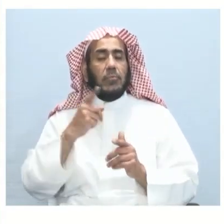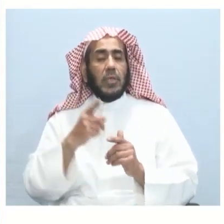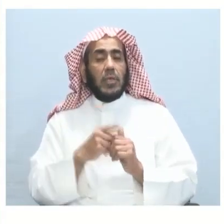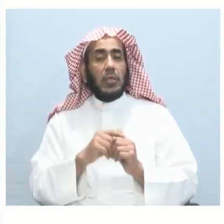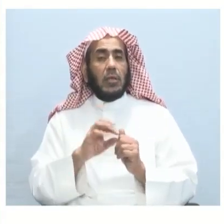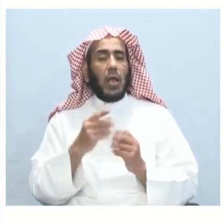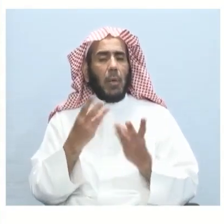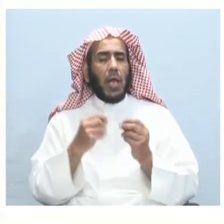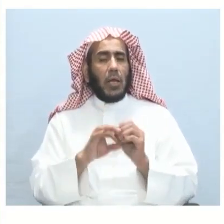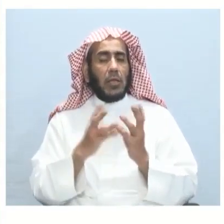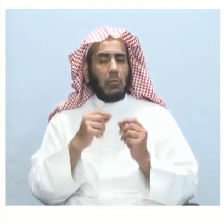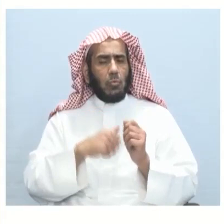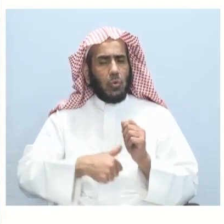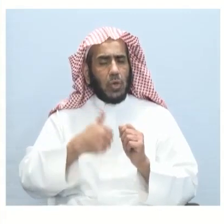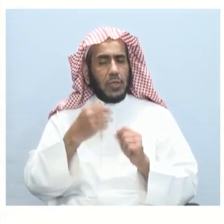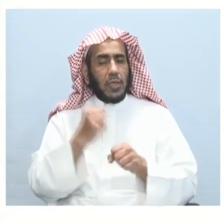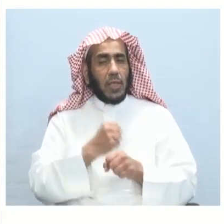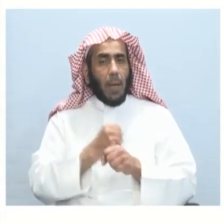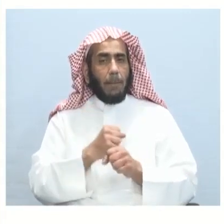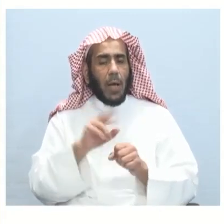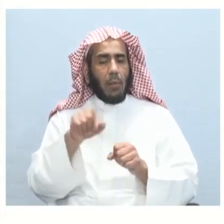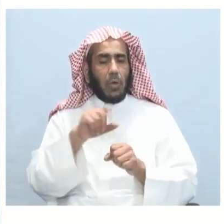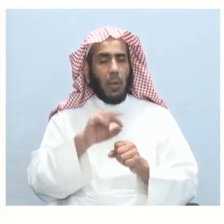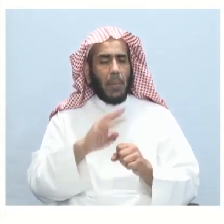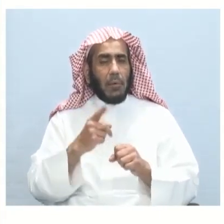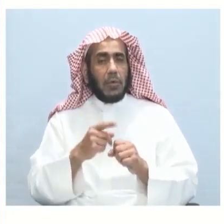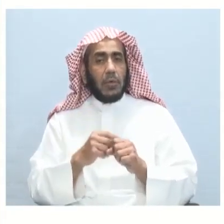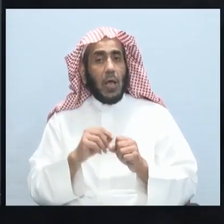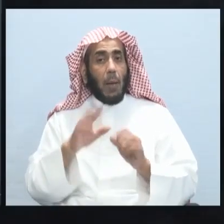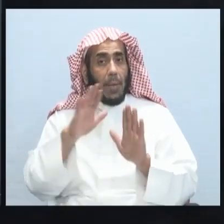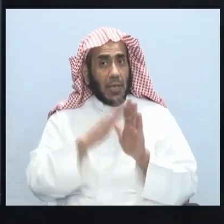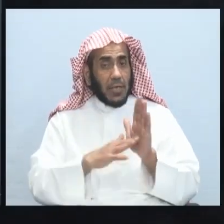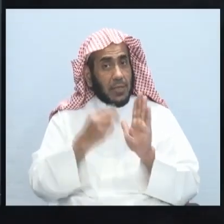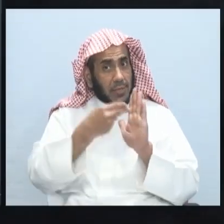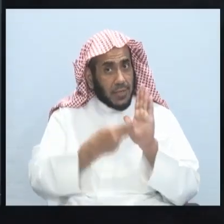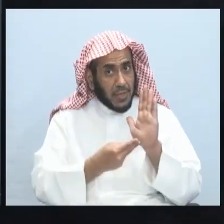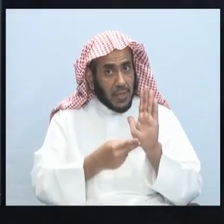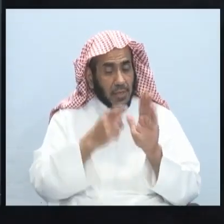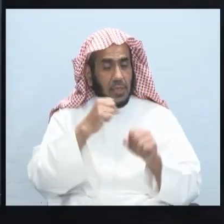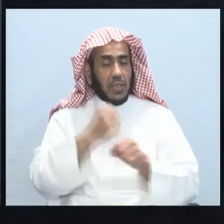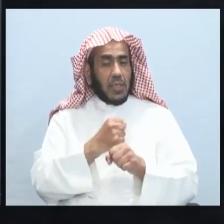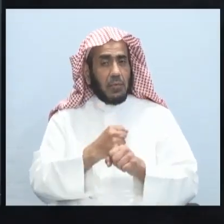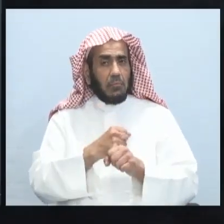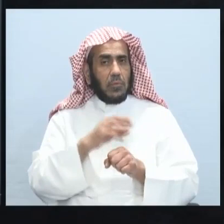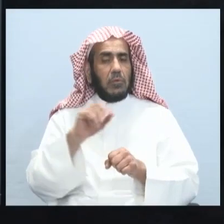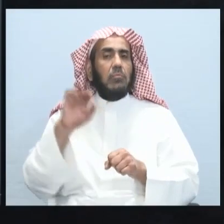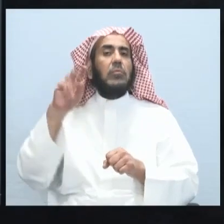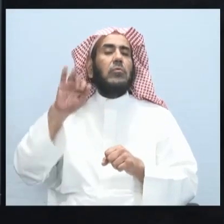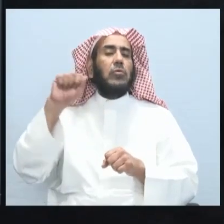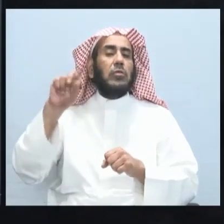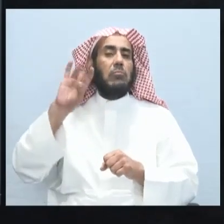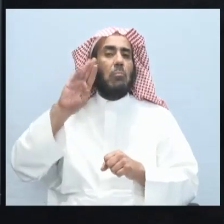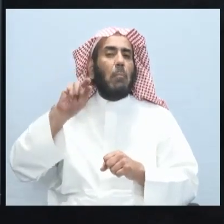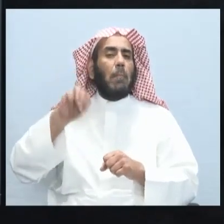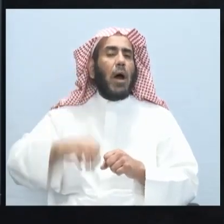البيانات الرقميه يمكنك استخدام المخطط بينما اذا كانت البيانات نصيه تستطيع استخدام سمارت